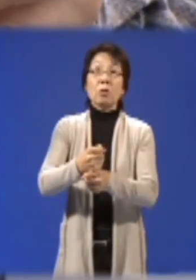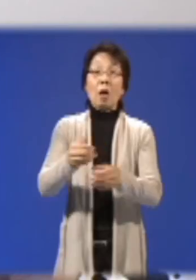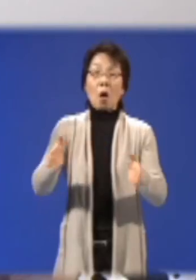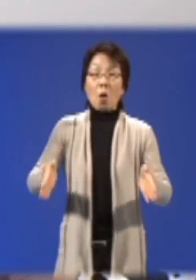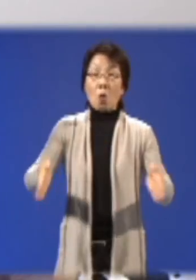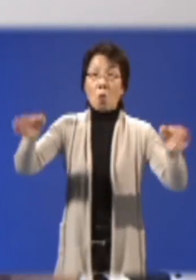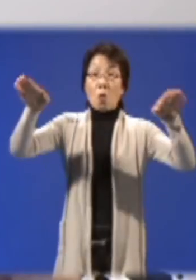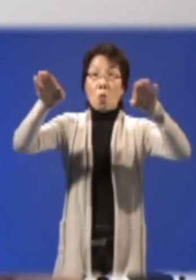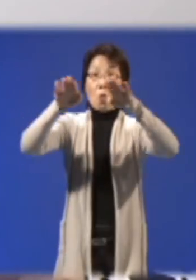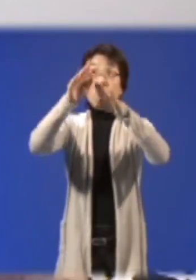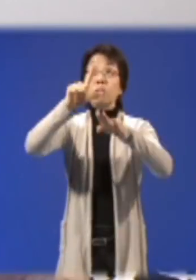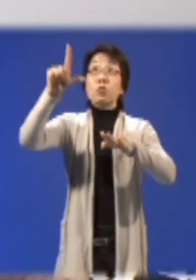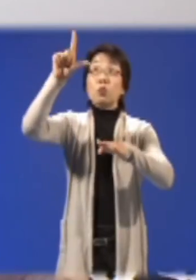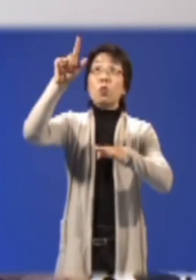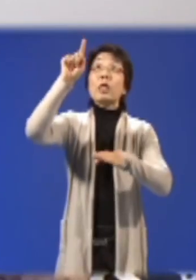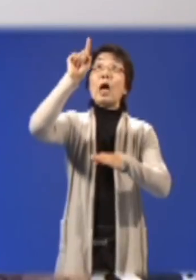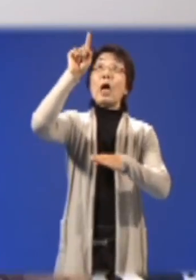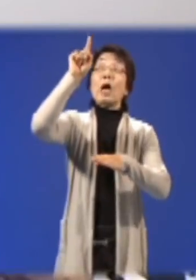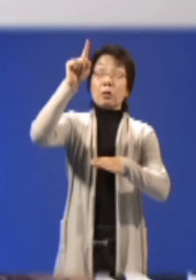そうですね、屋上に上がって、